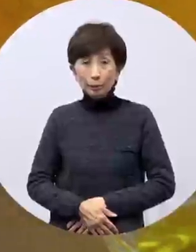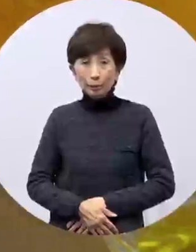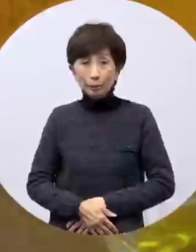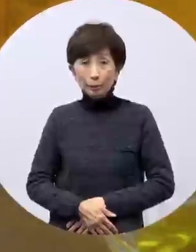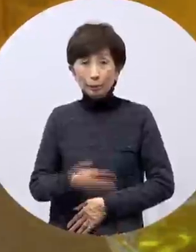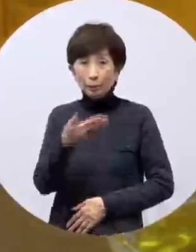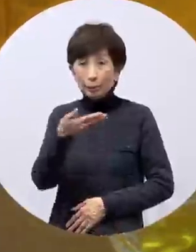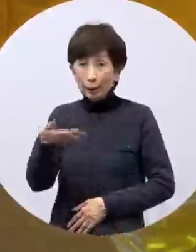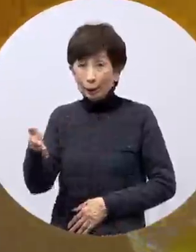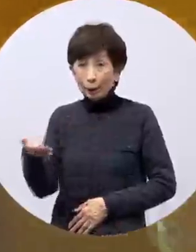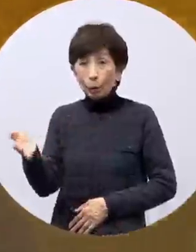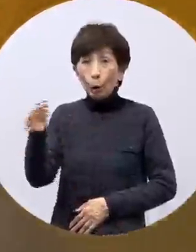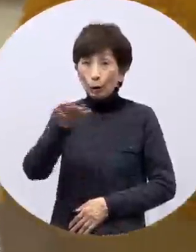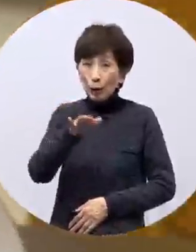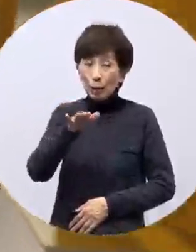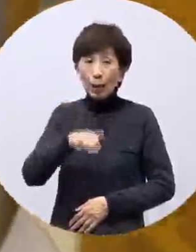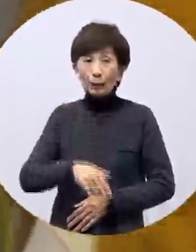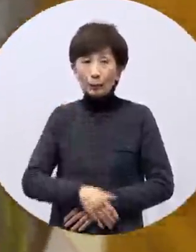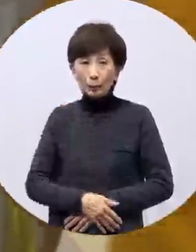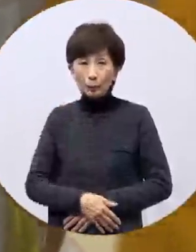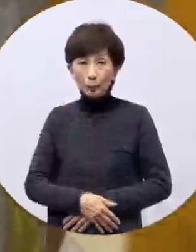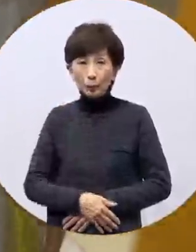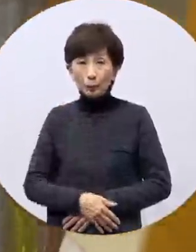お水が入ります。